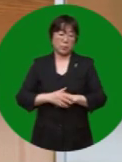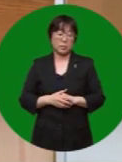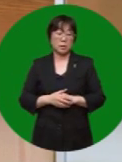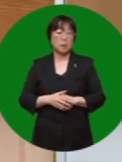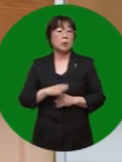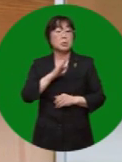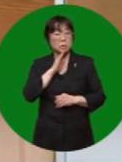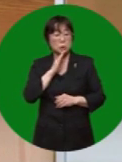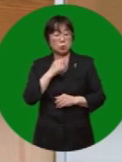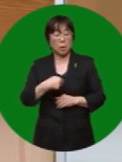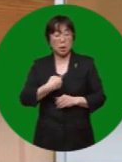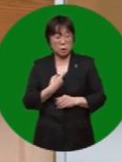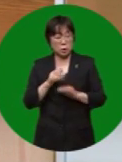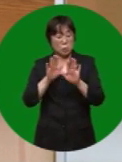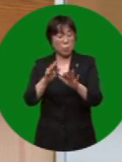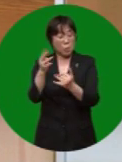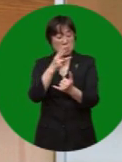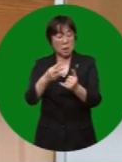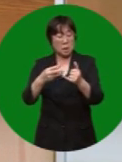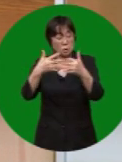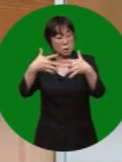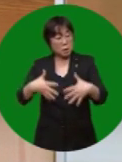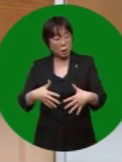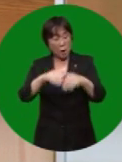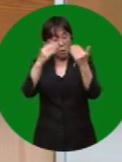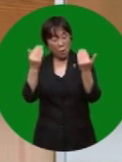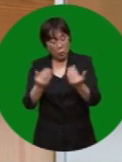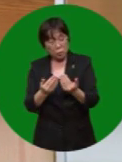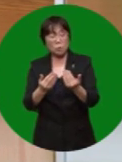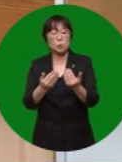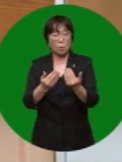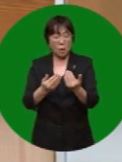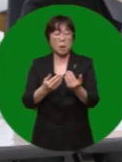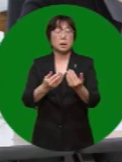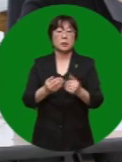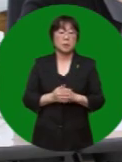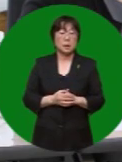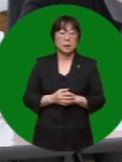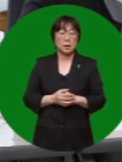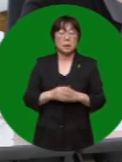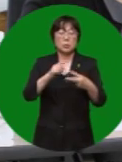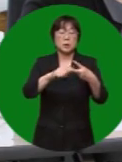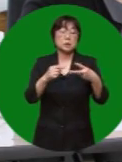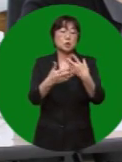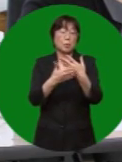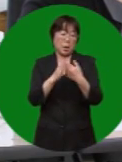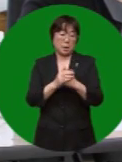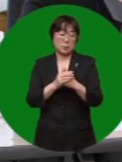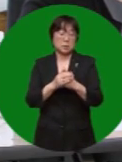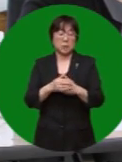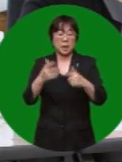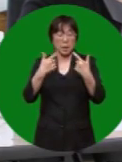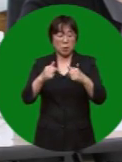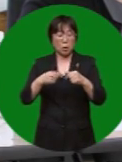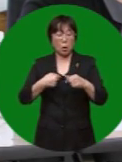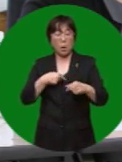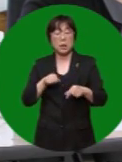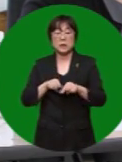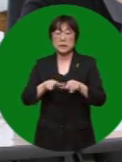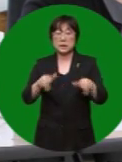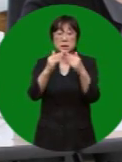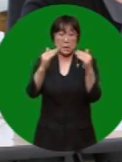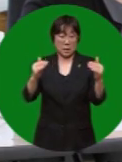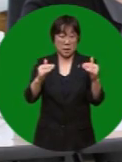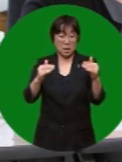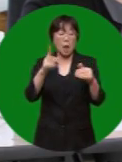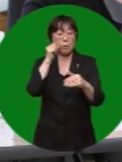実はこの自主防災組織大半のところはリバーシブルになってですね、日頃は自治会なんです。それがいざ発